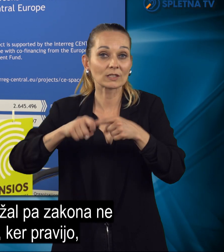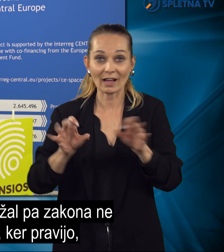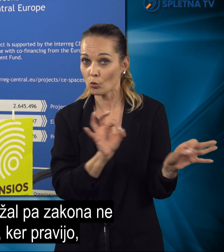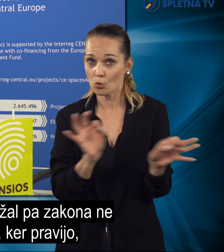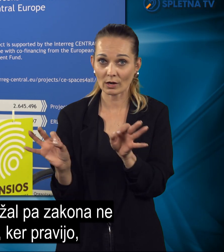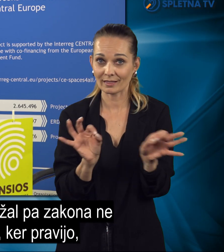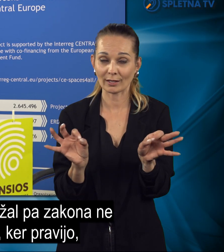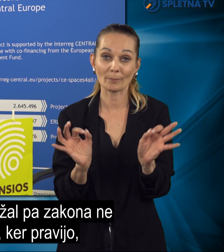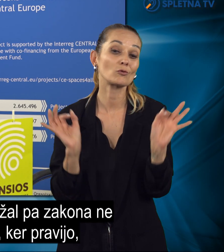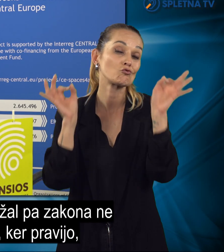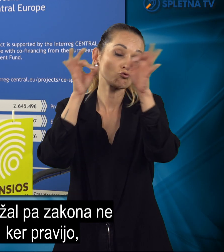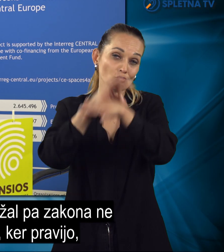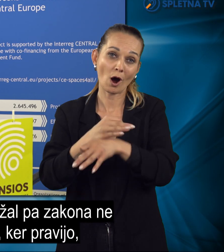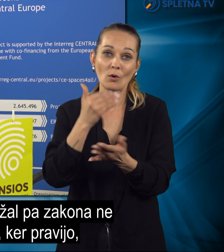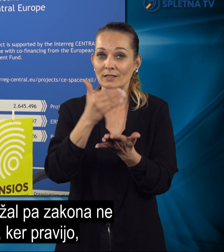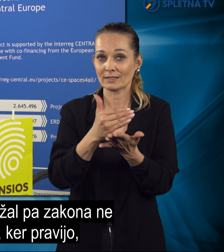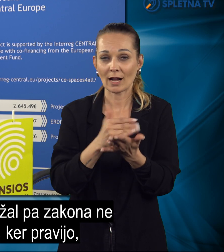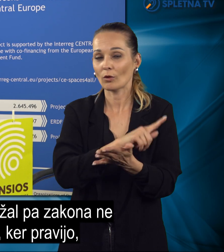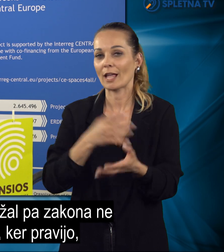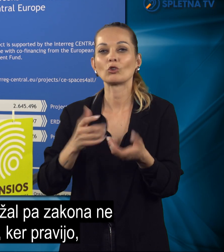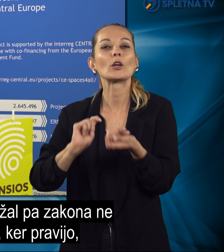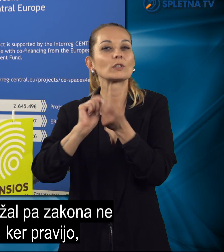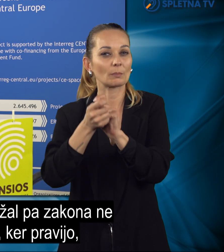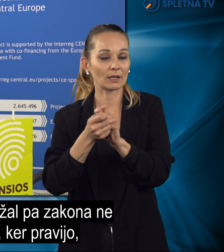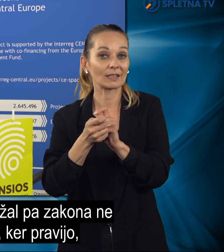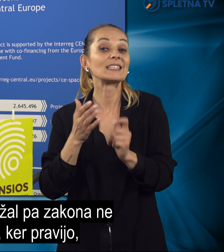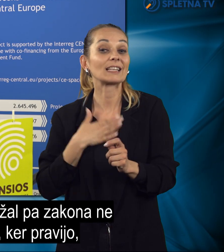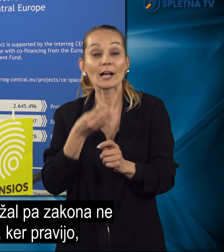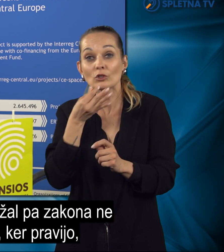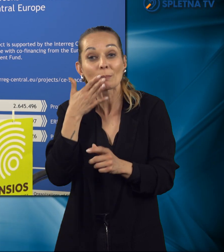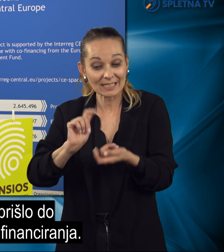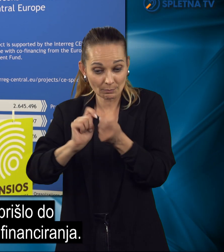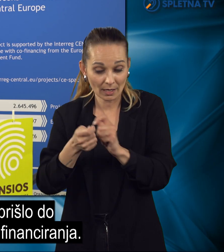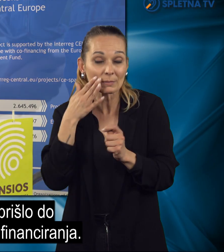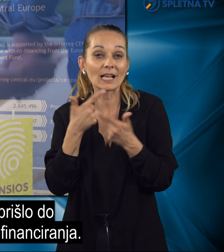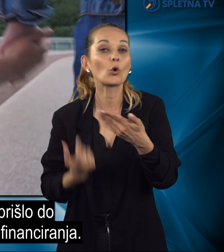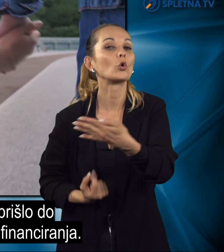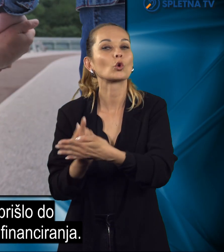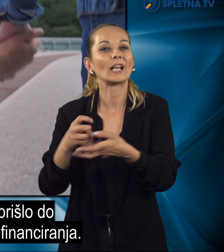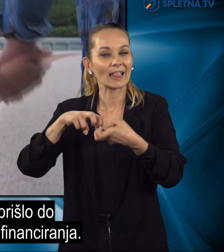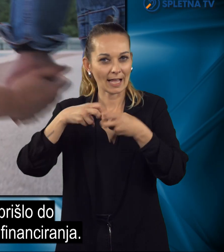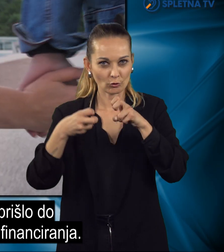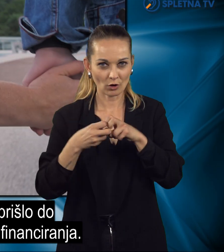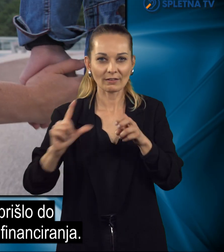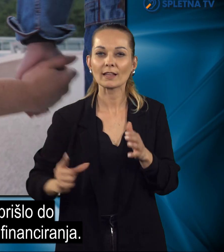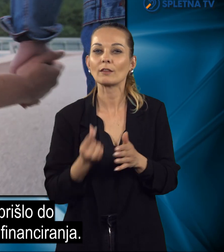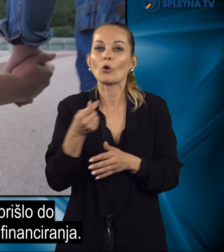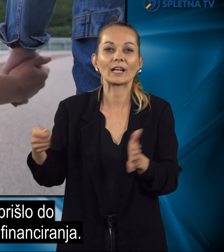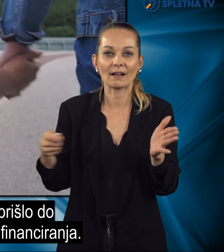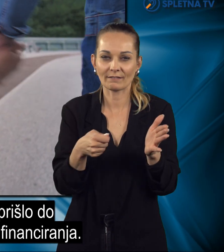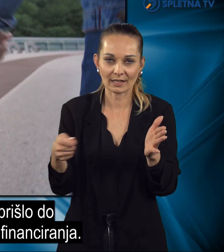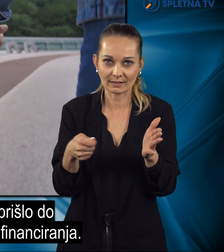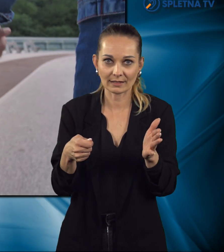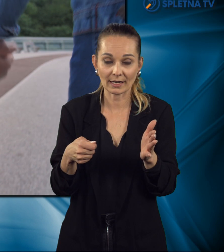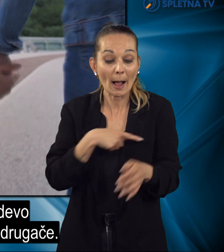da to zadevo uredijo, žal pa zakona ne želijo spremeniti, ker pravijo, da bi potem prišlo do težave